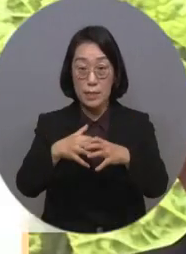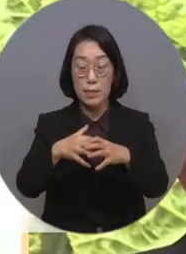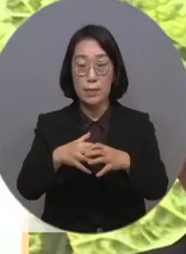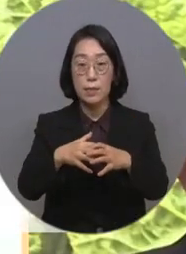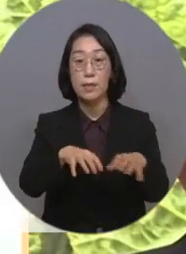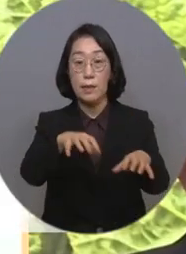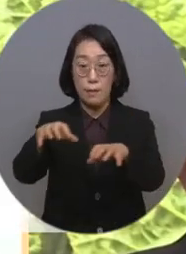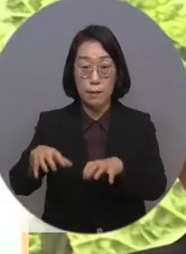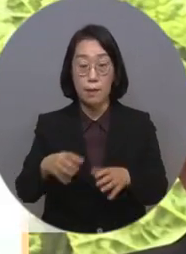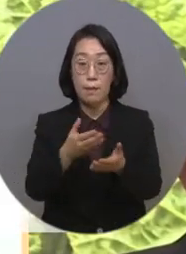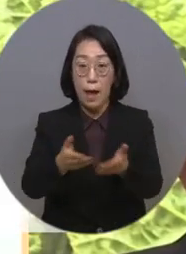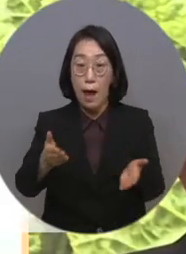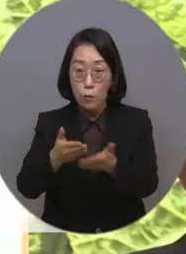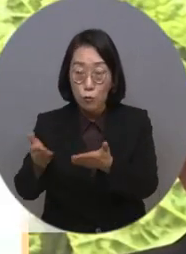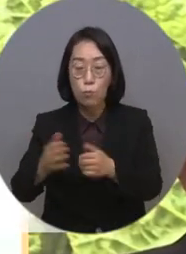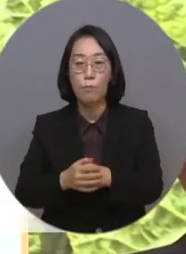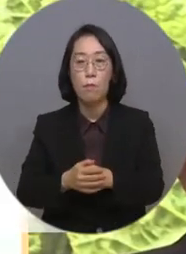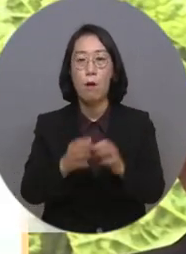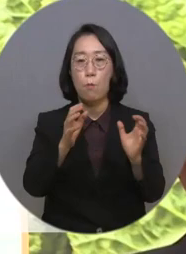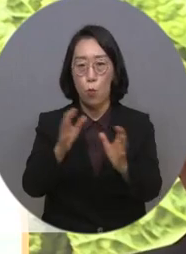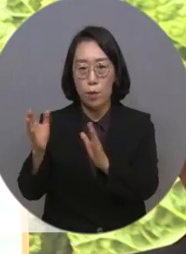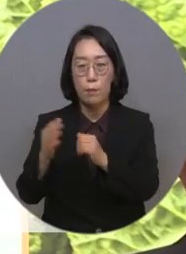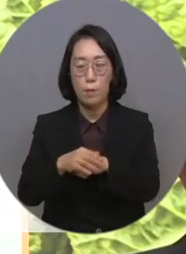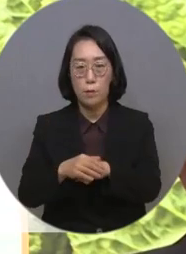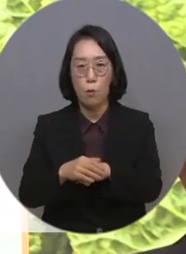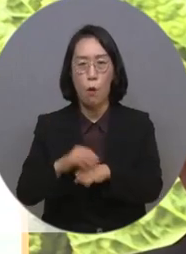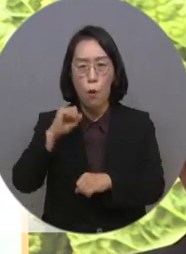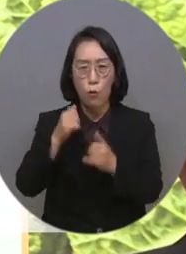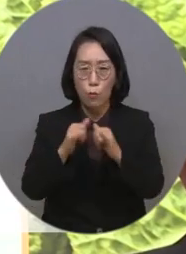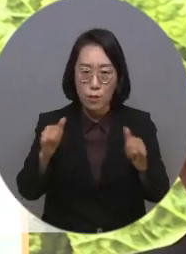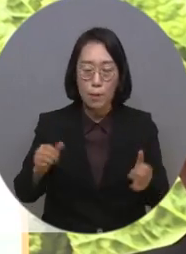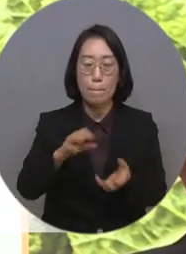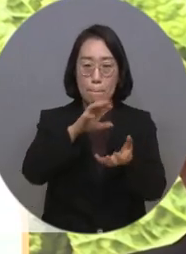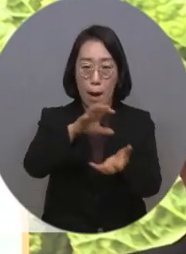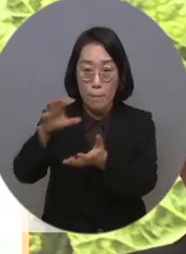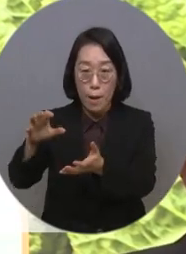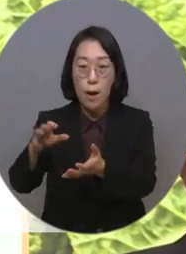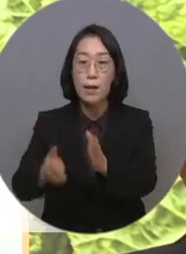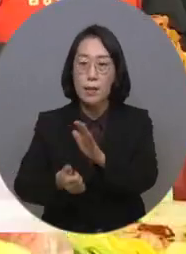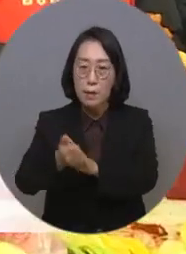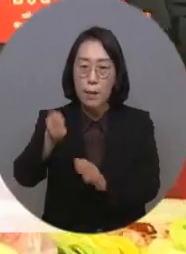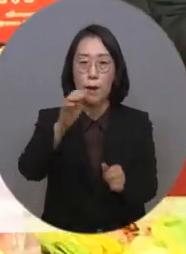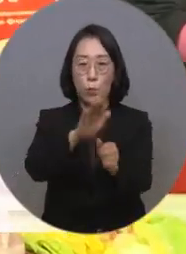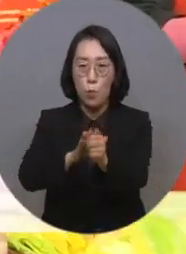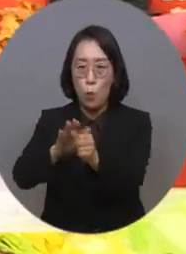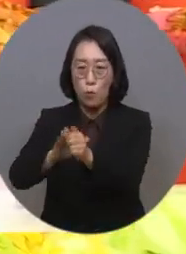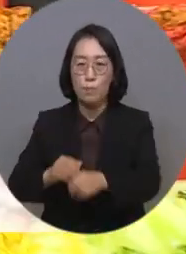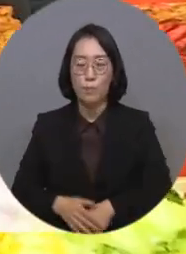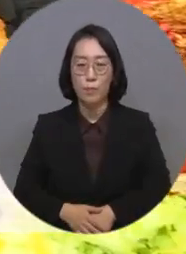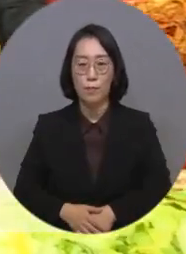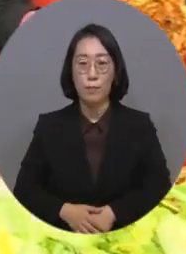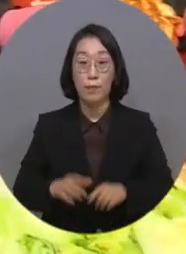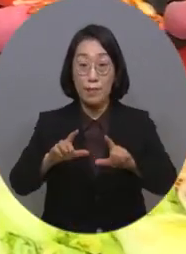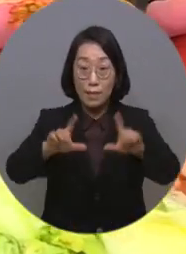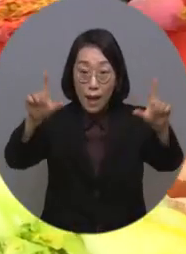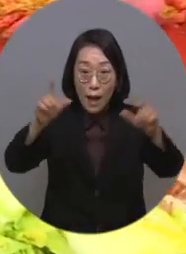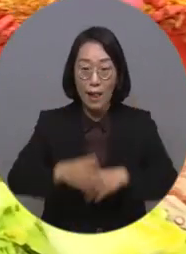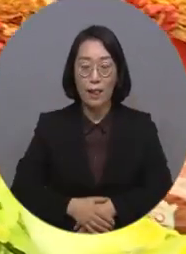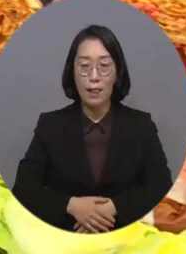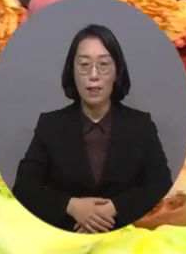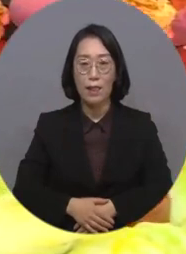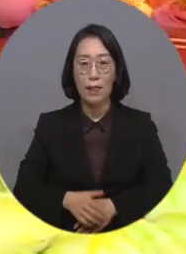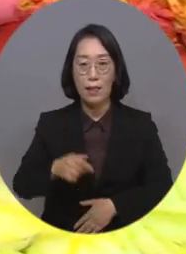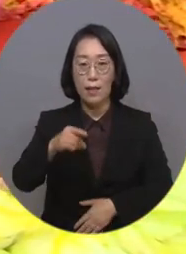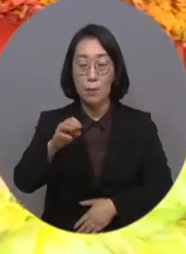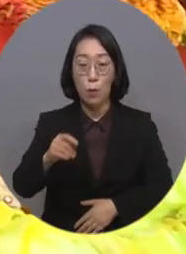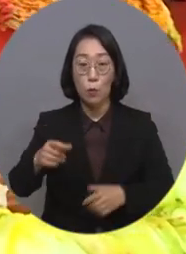열어 동절기를 앞둔 사회 배려계층에 희망과 온기를 나눴습니다. 행사에는 김영록